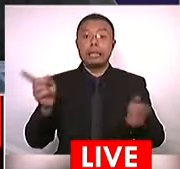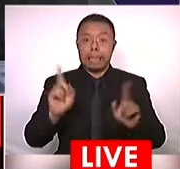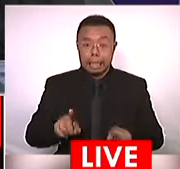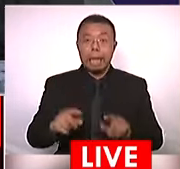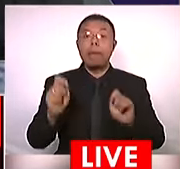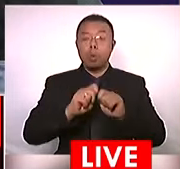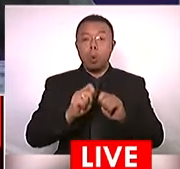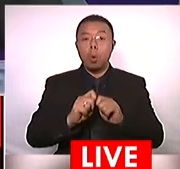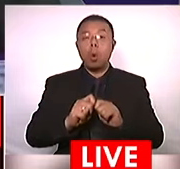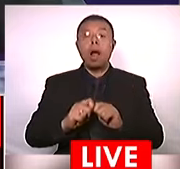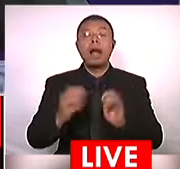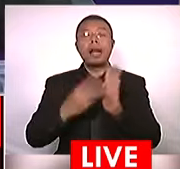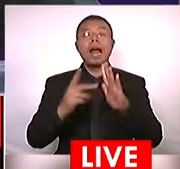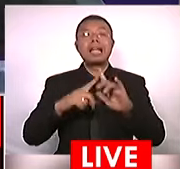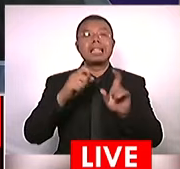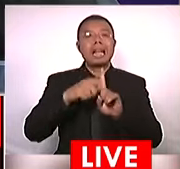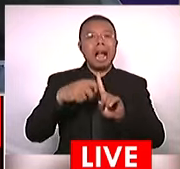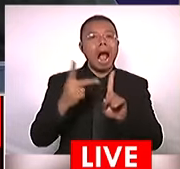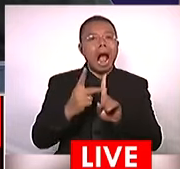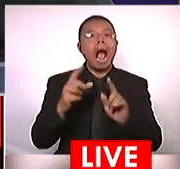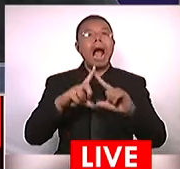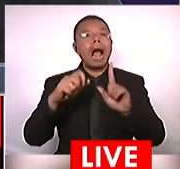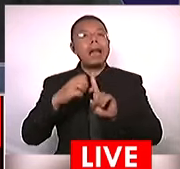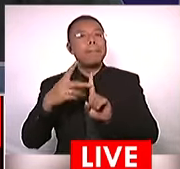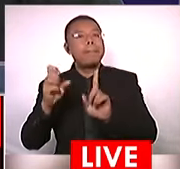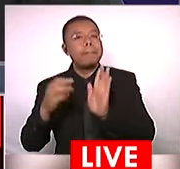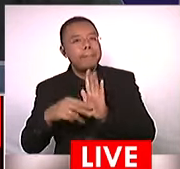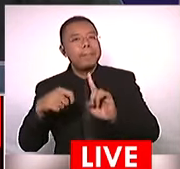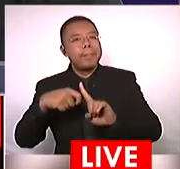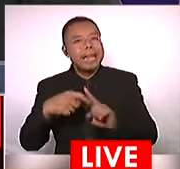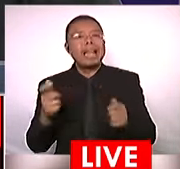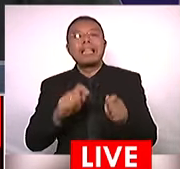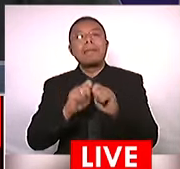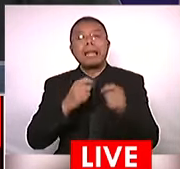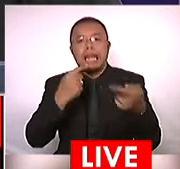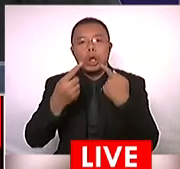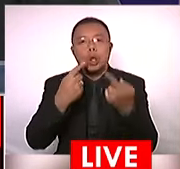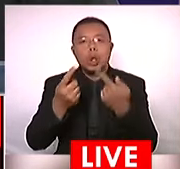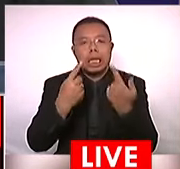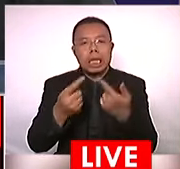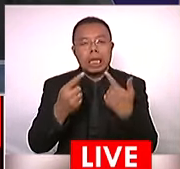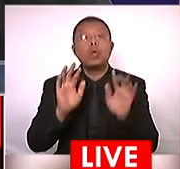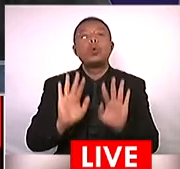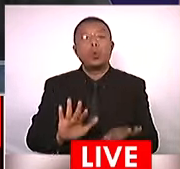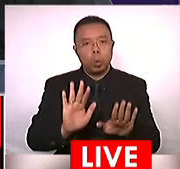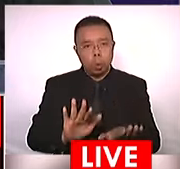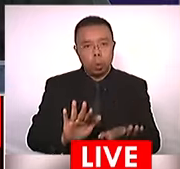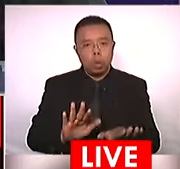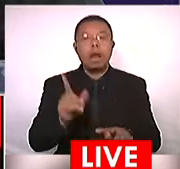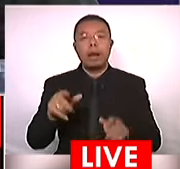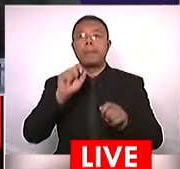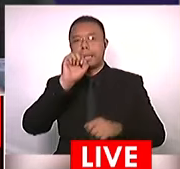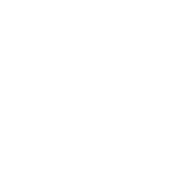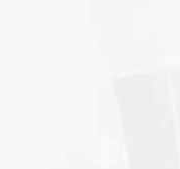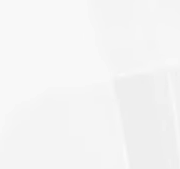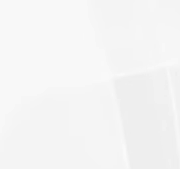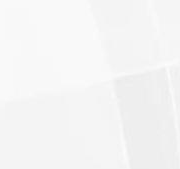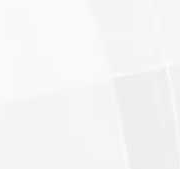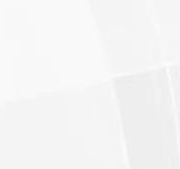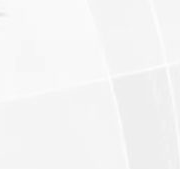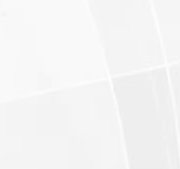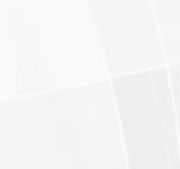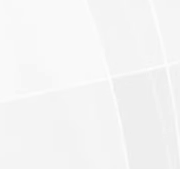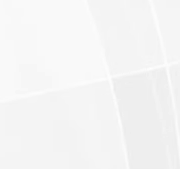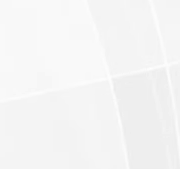jadi buat naskah akademik kita diskusikan Nah itu sebuah prosedur karena anda bicara membuat hukum selesai